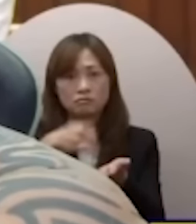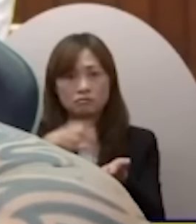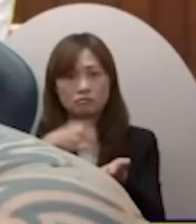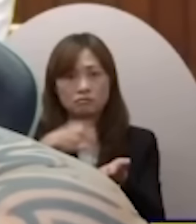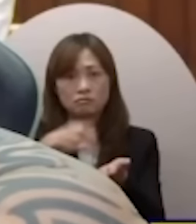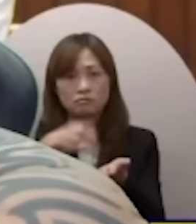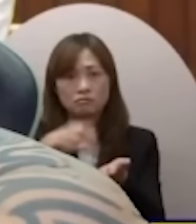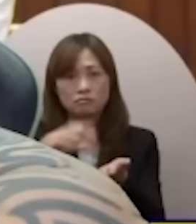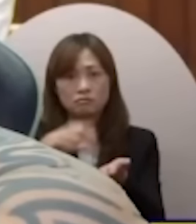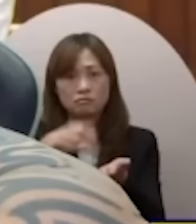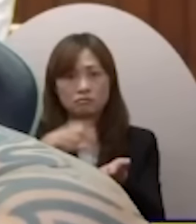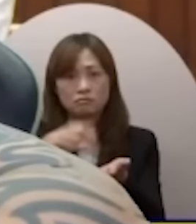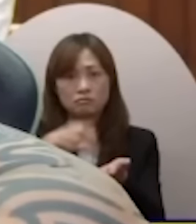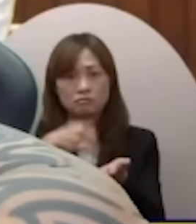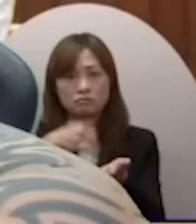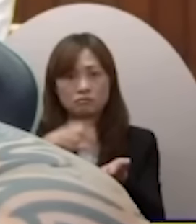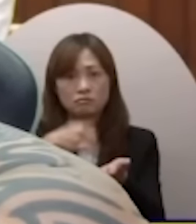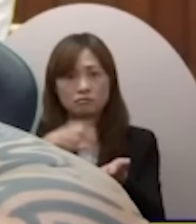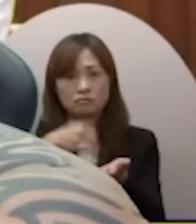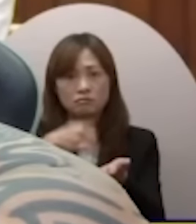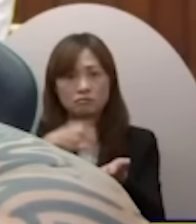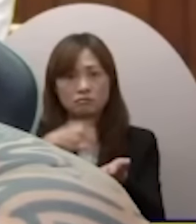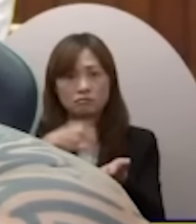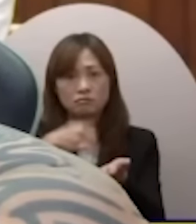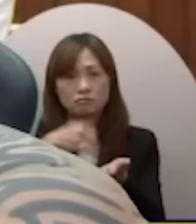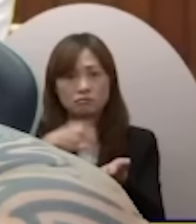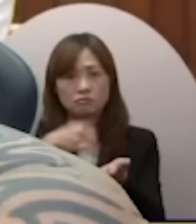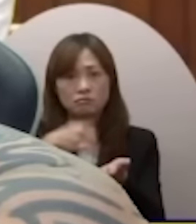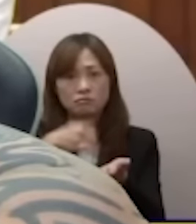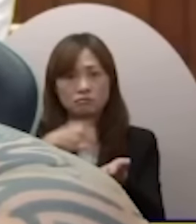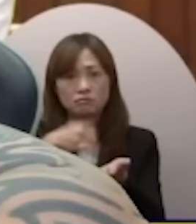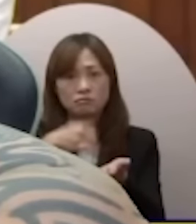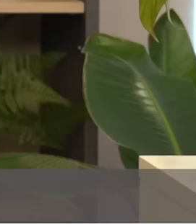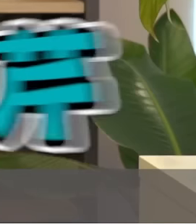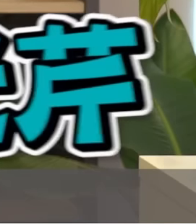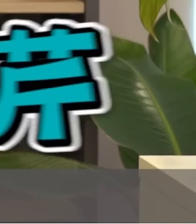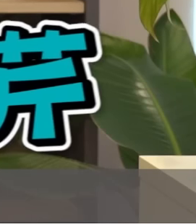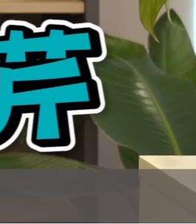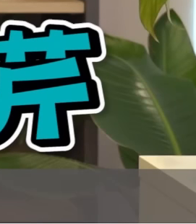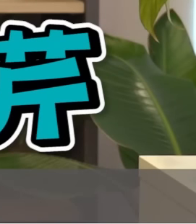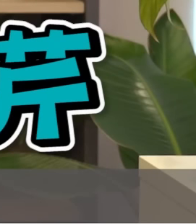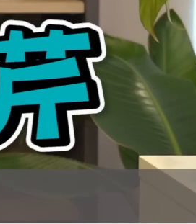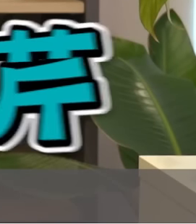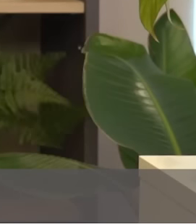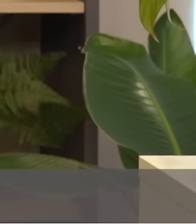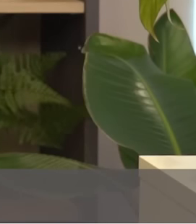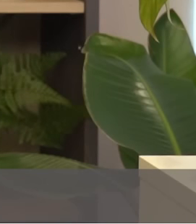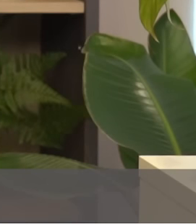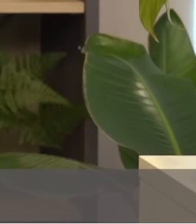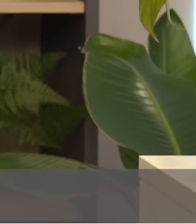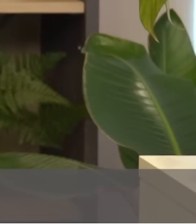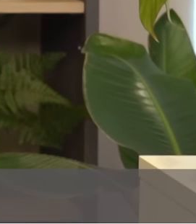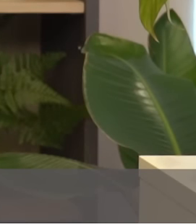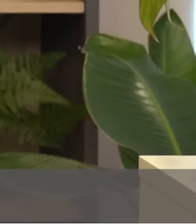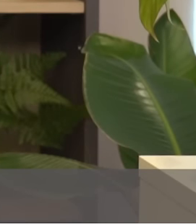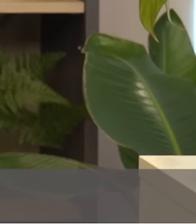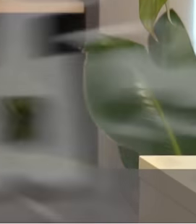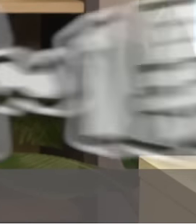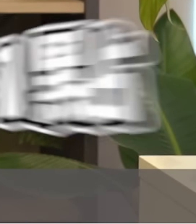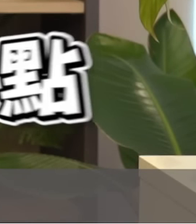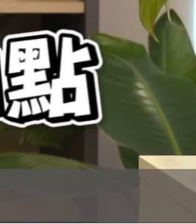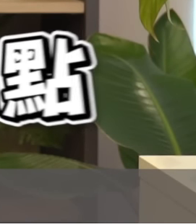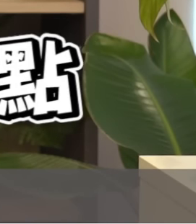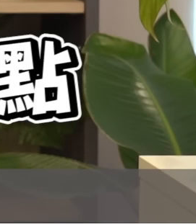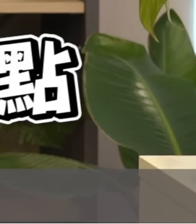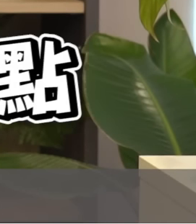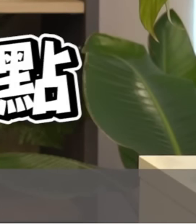你懂吗？这是什么神经错乱的政党？ 大家好，我 我是黄光芹，欢迎每周一到每周三的